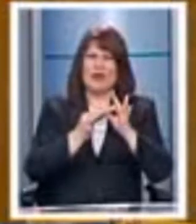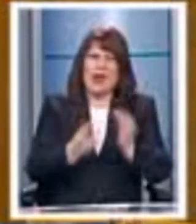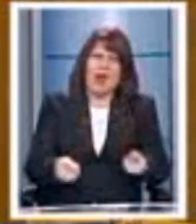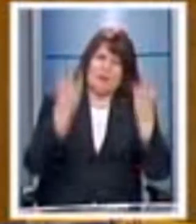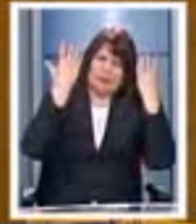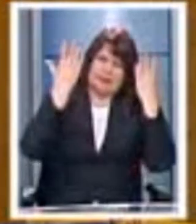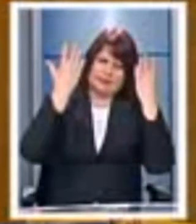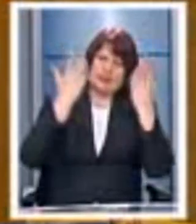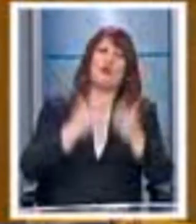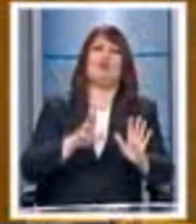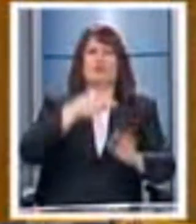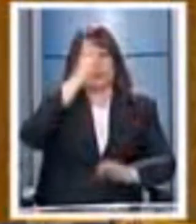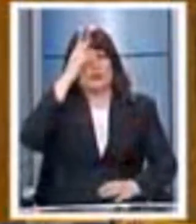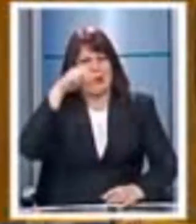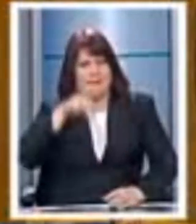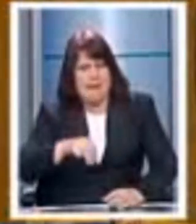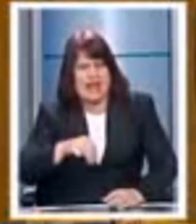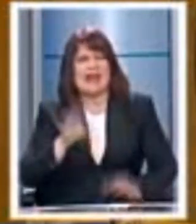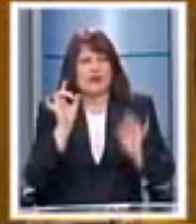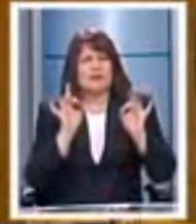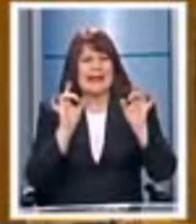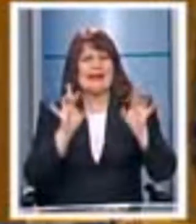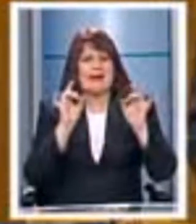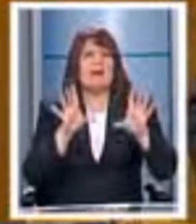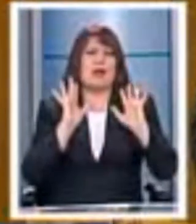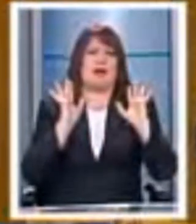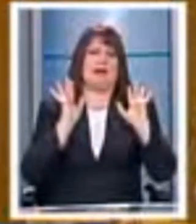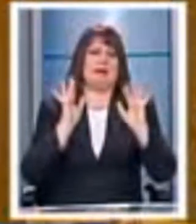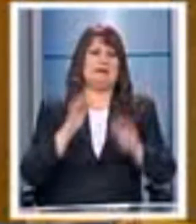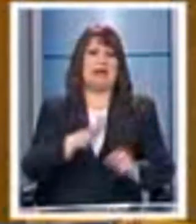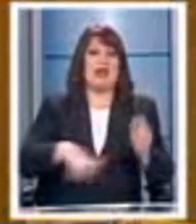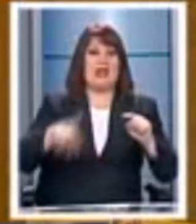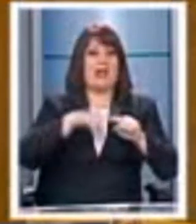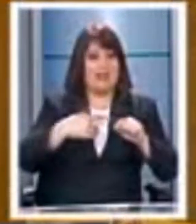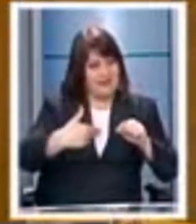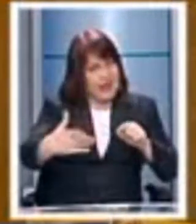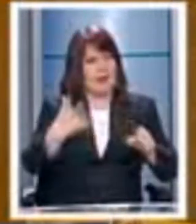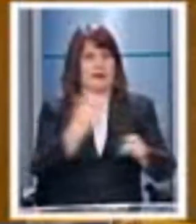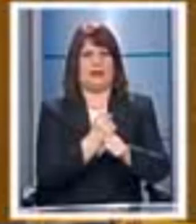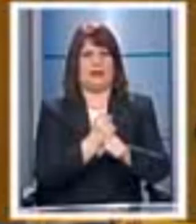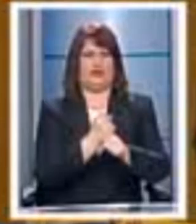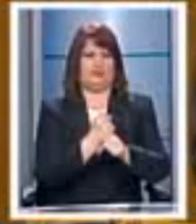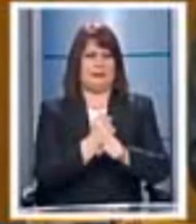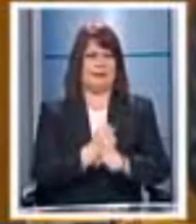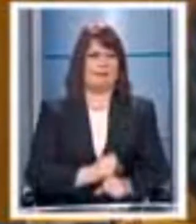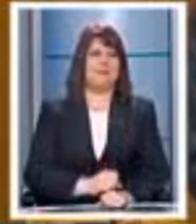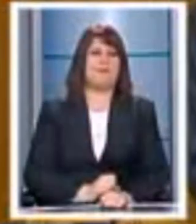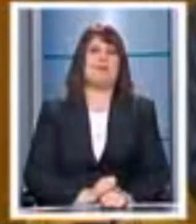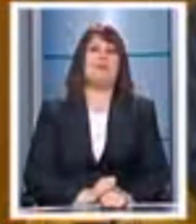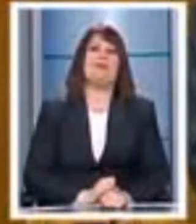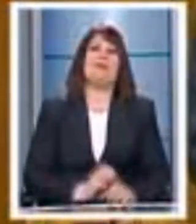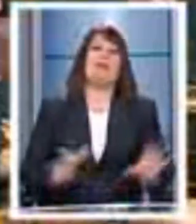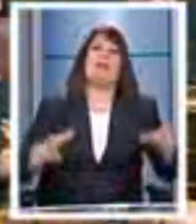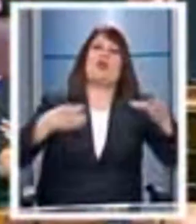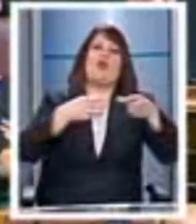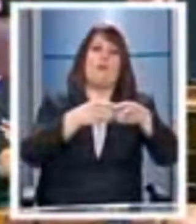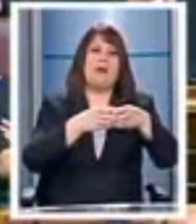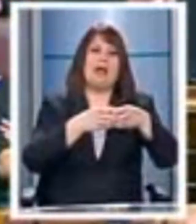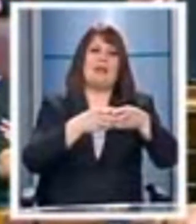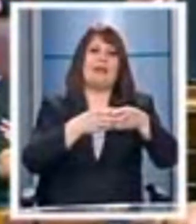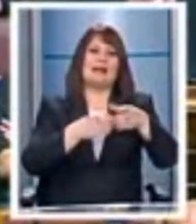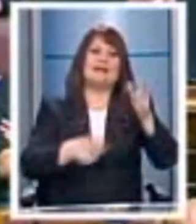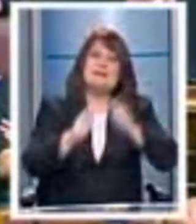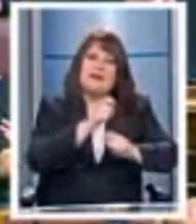του λαού ούτε η κυρία Μέρκελ ούτε κανείς άλλος. Αυτός ο λαός θα νικήσει. Και ένας νέος συνασπισμός εξουσίας, σας το έχω